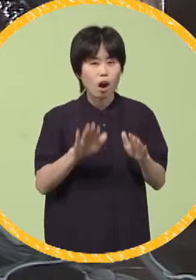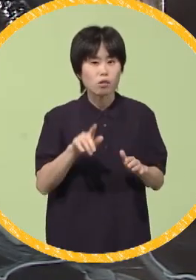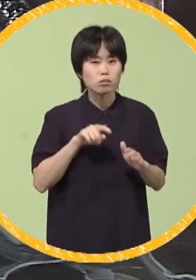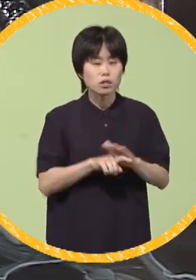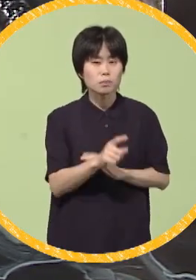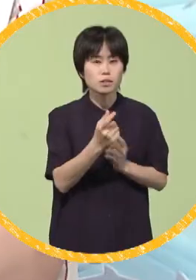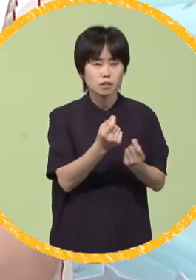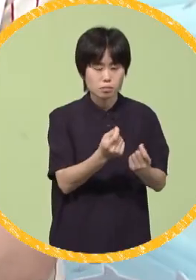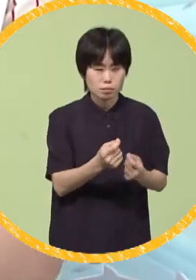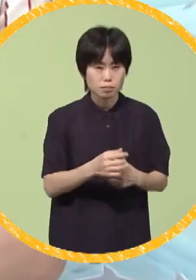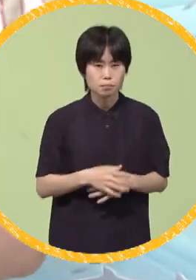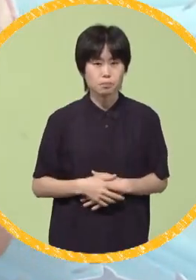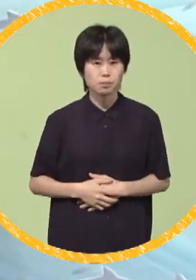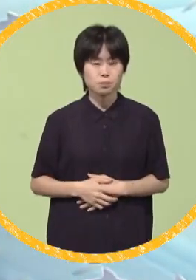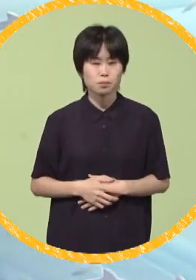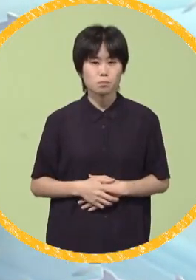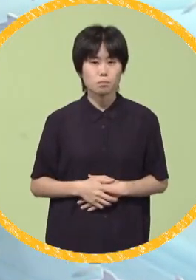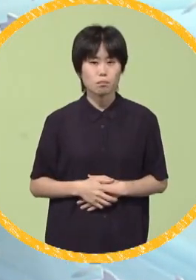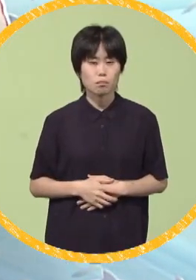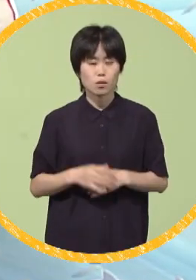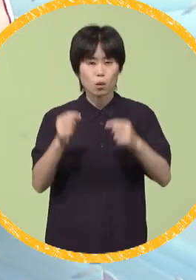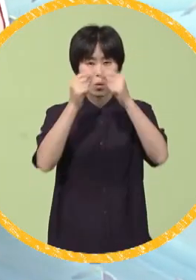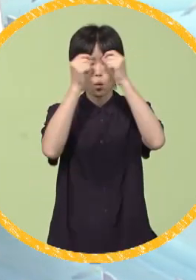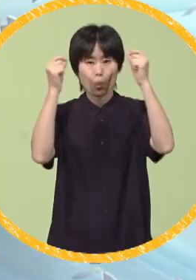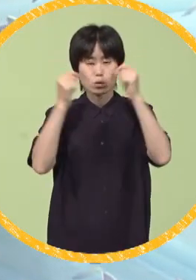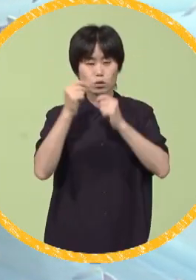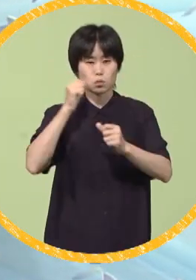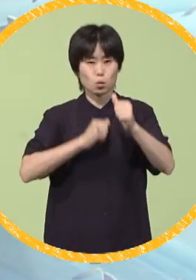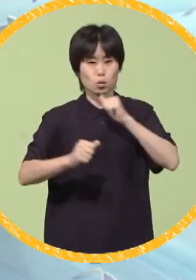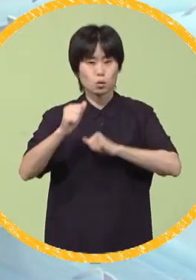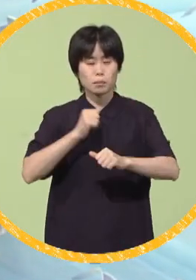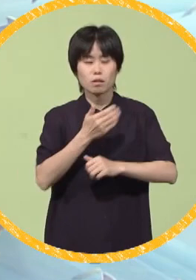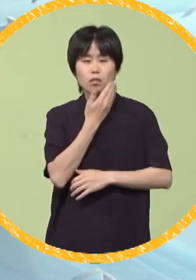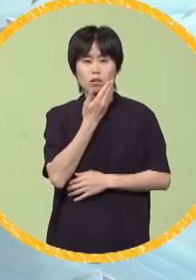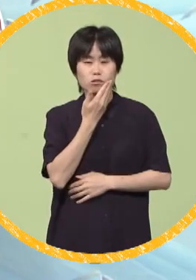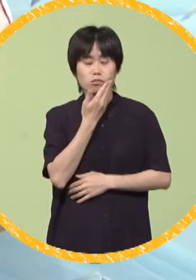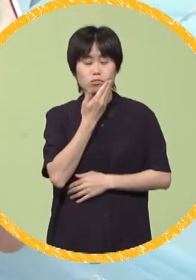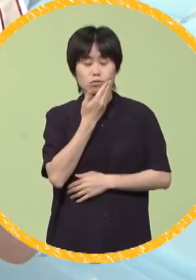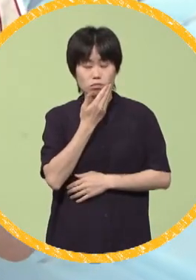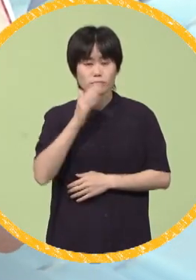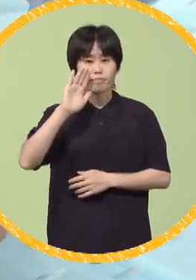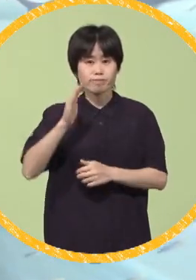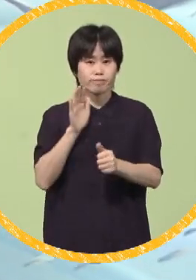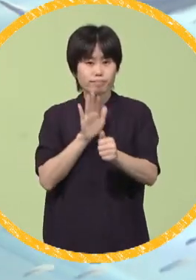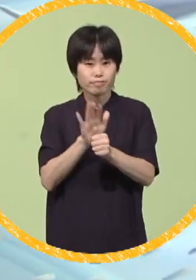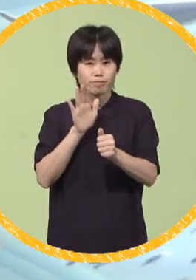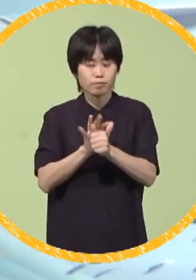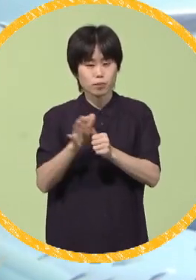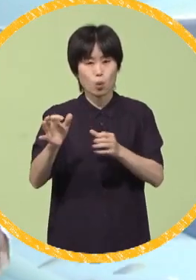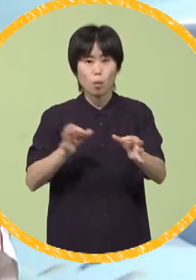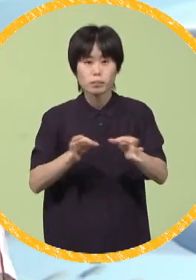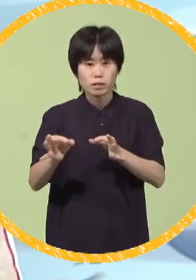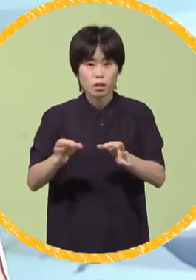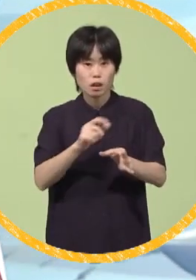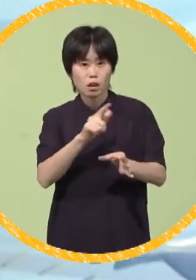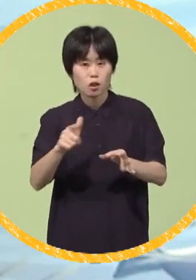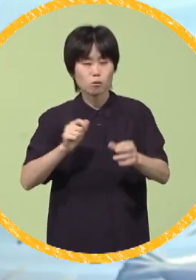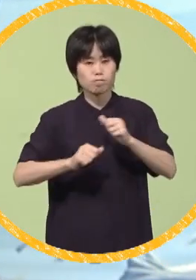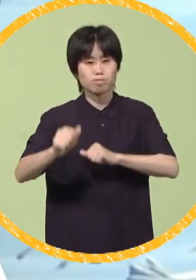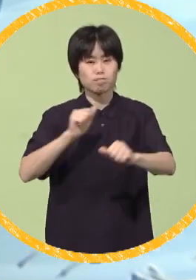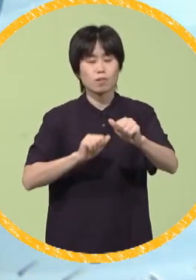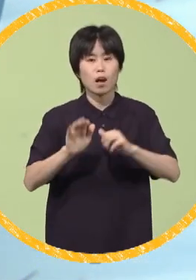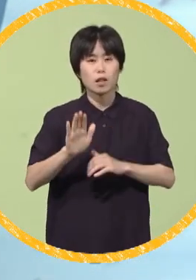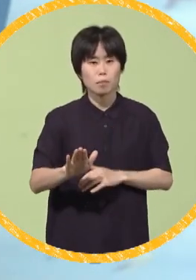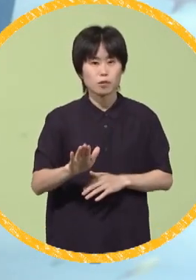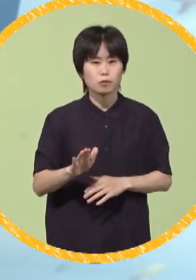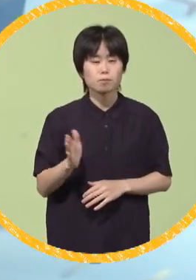ね。 そうなんですよね。まあ、もちろん、まあ、個人の取り組みでも大事ですけども、うんうんうん、それを後押しするように小売店でもね、いろんな取り組みが始まってました。取